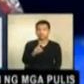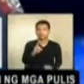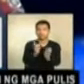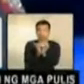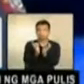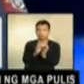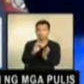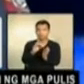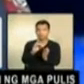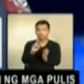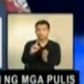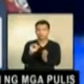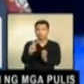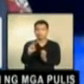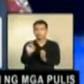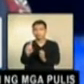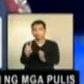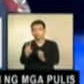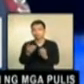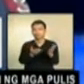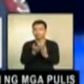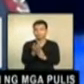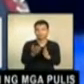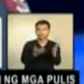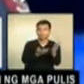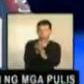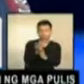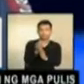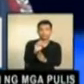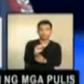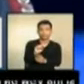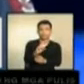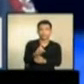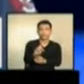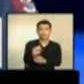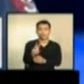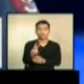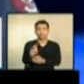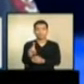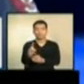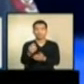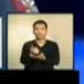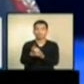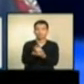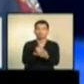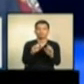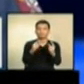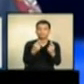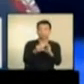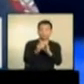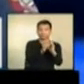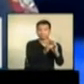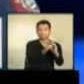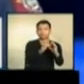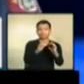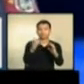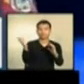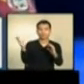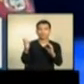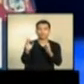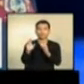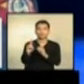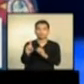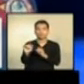DSWD natin. Then, okay. Through DSWD po naman daluyo, makikipag-coordinate po sila sa DSWD kung saan